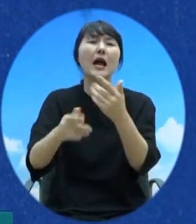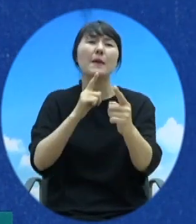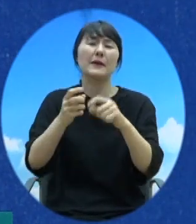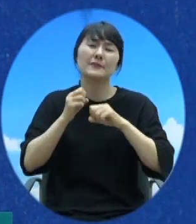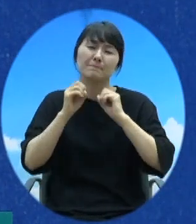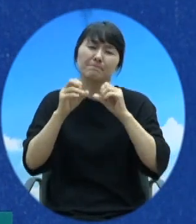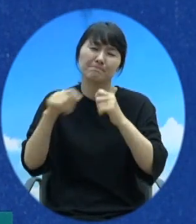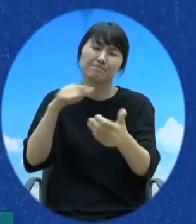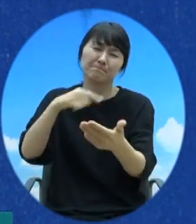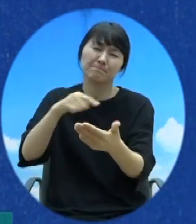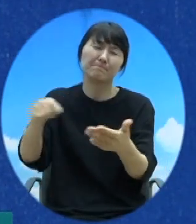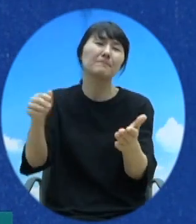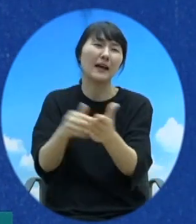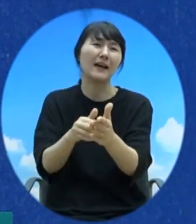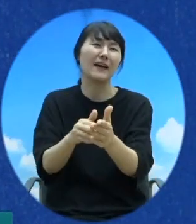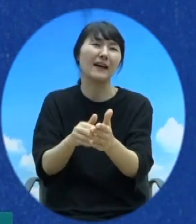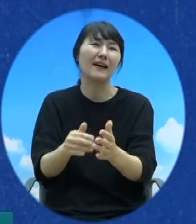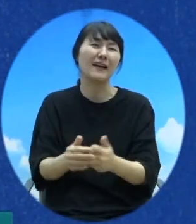열심히 전했습니다.